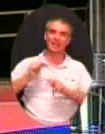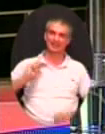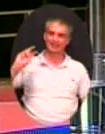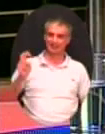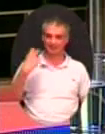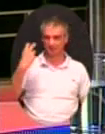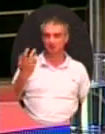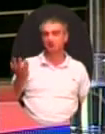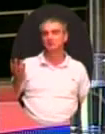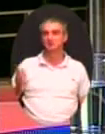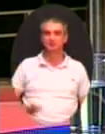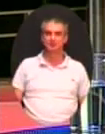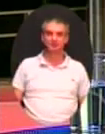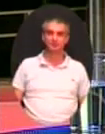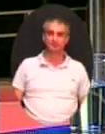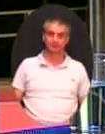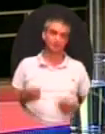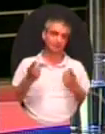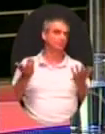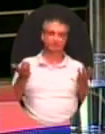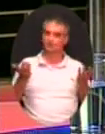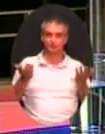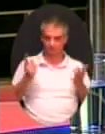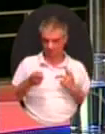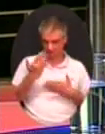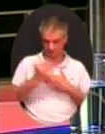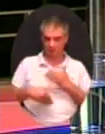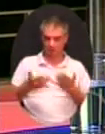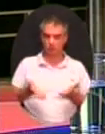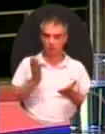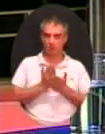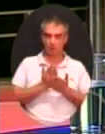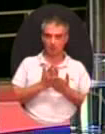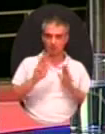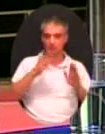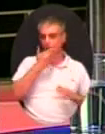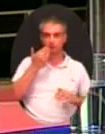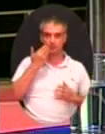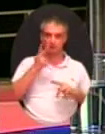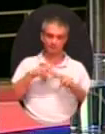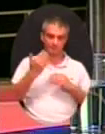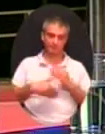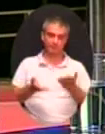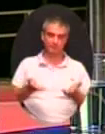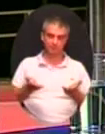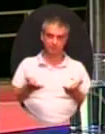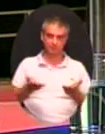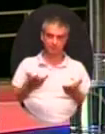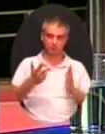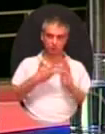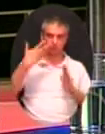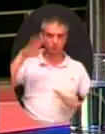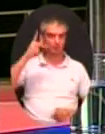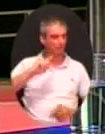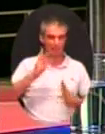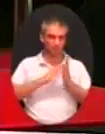הגיור, בשבוע הבא הגיוס, אני מקווה. כי זה, צריכים לגמור את זה עד ערב תשעה באב, עד גמר המושב. שלוש קריאות. כבר ראינו